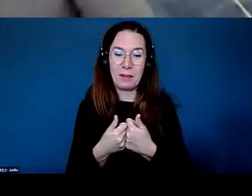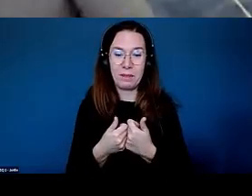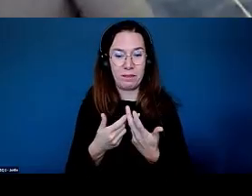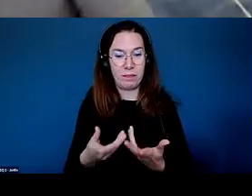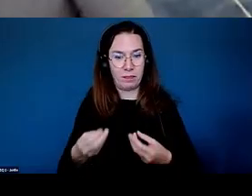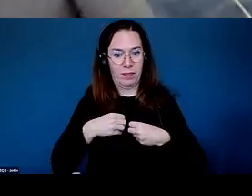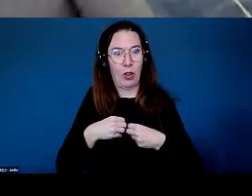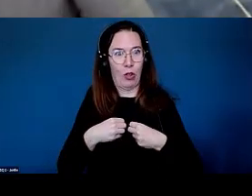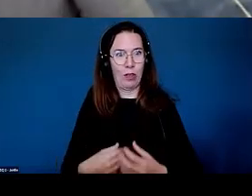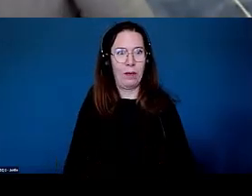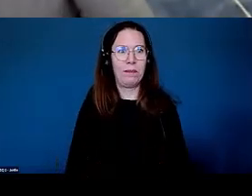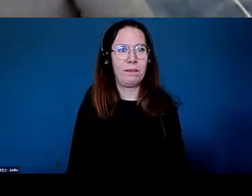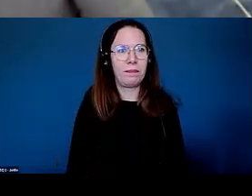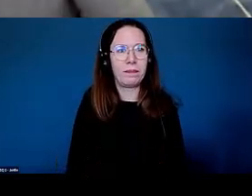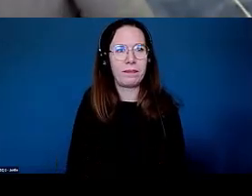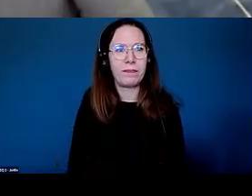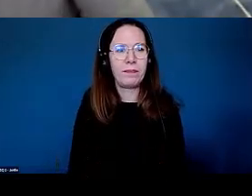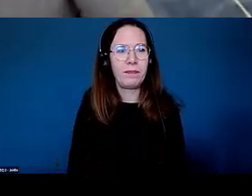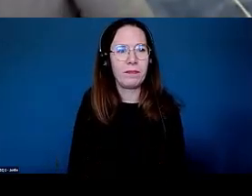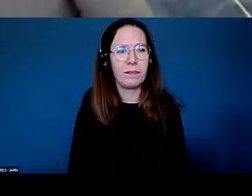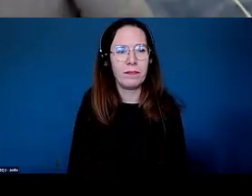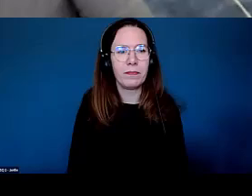euh, nous amène à faire.